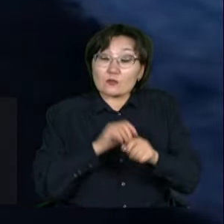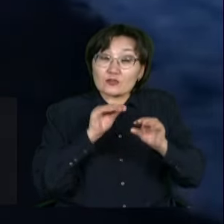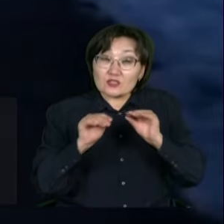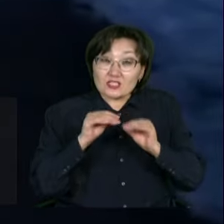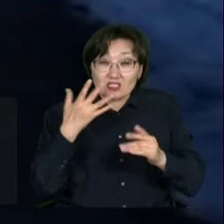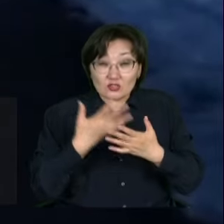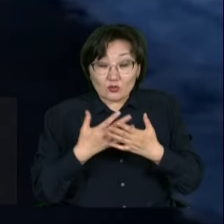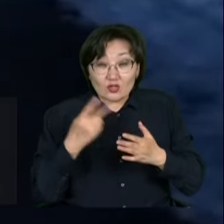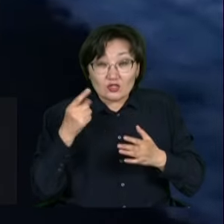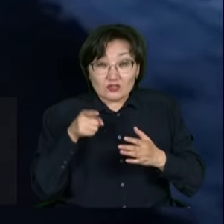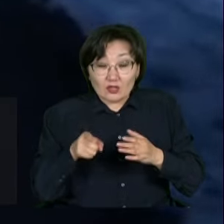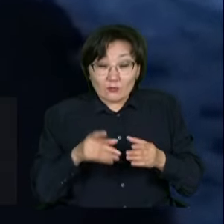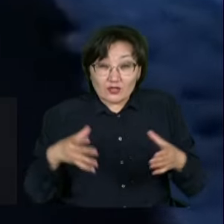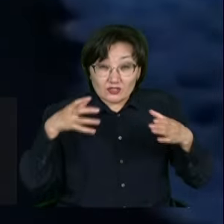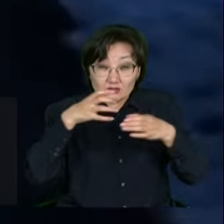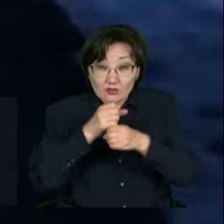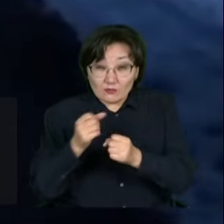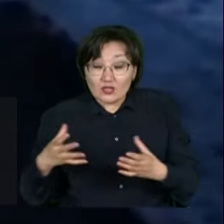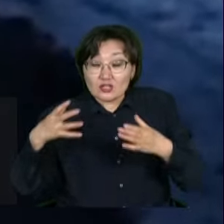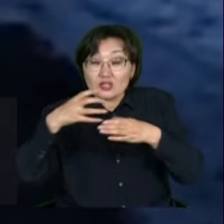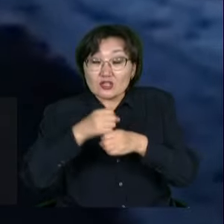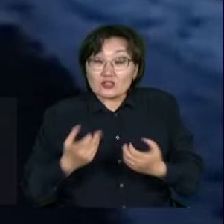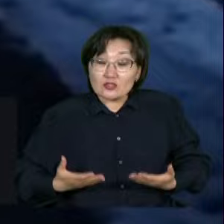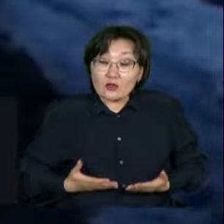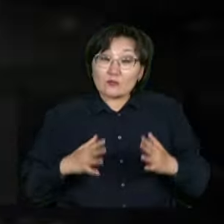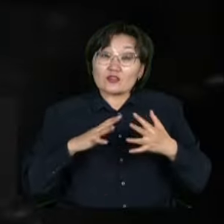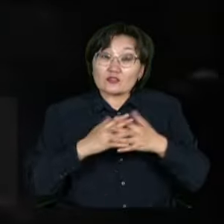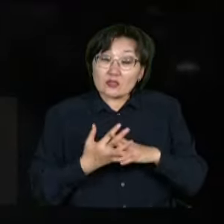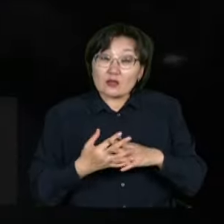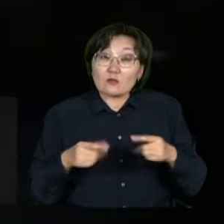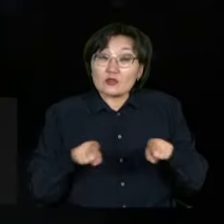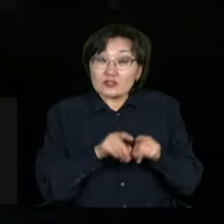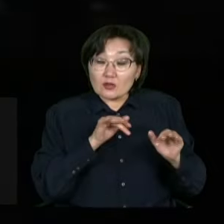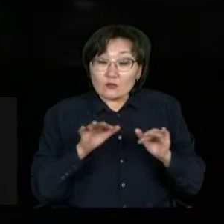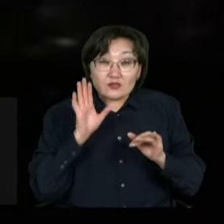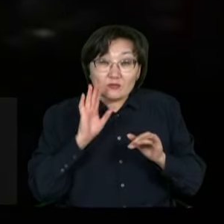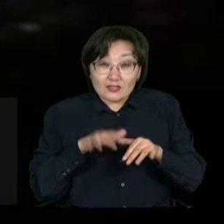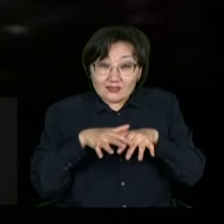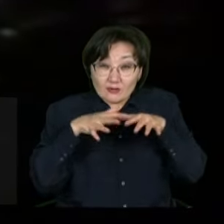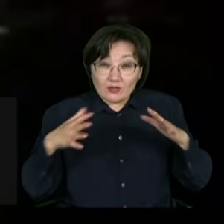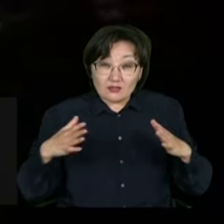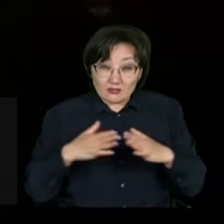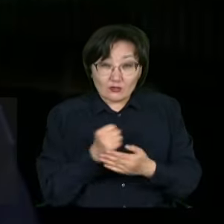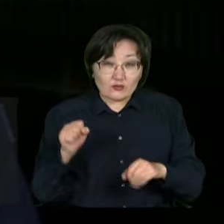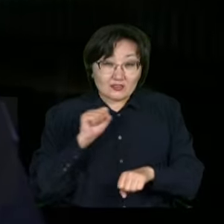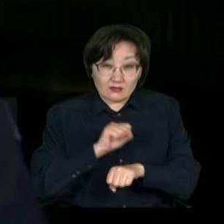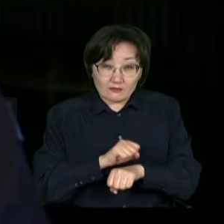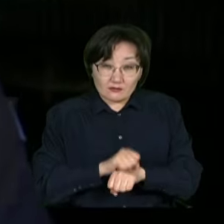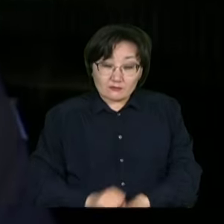около 1000 мешков вдоль жилого массива. Благодаря этим мерам подтопления домов удалось